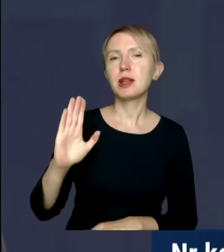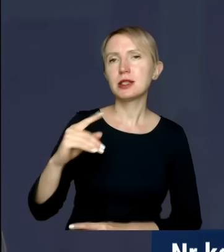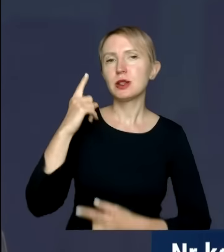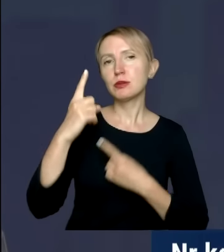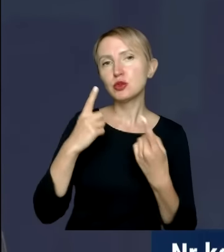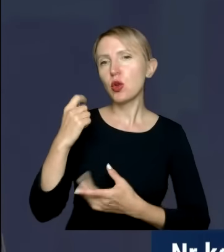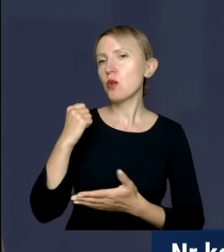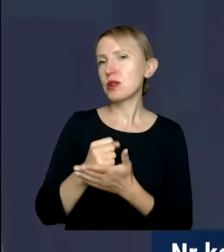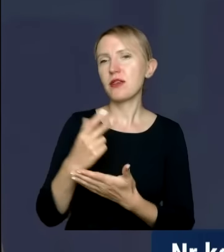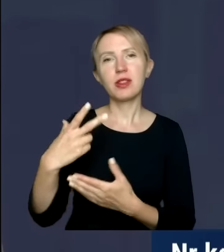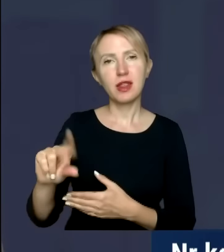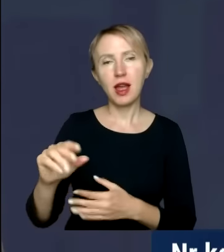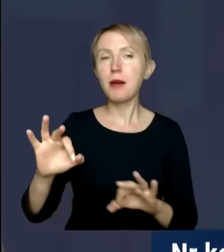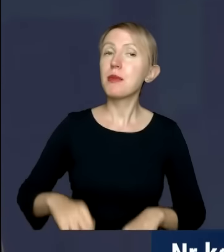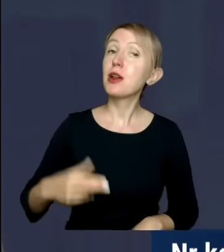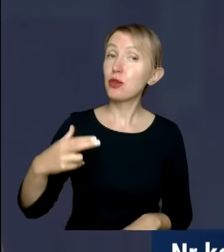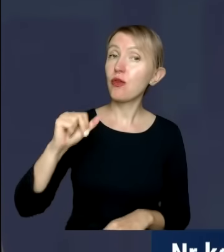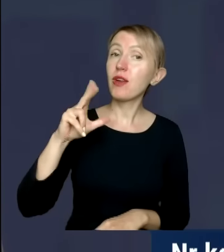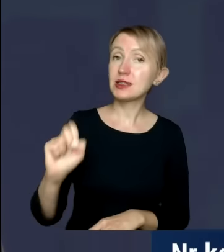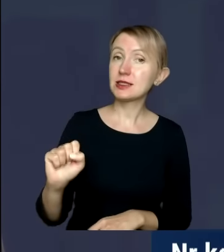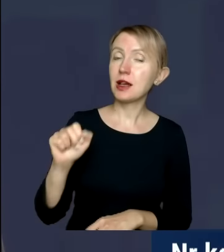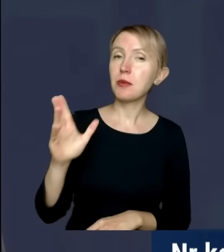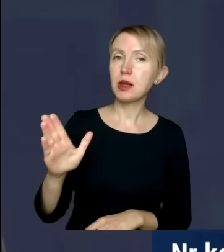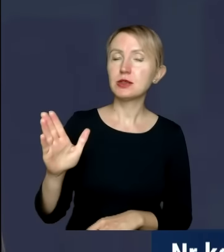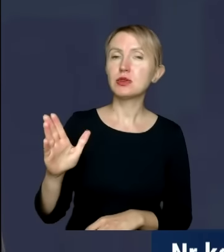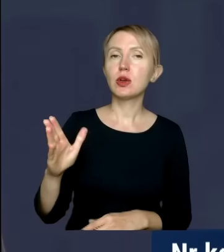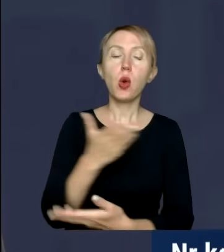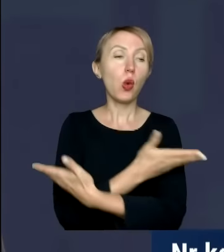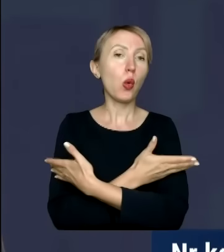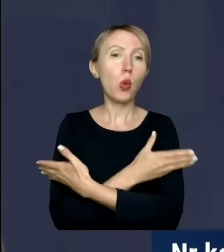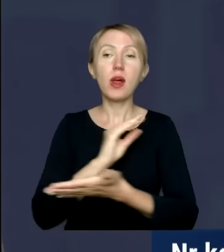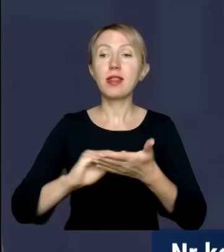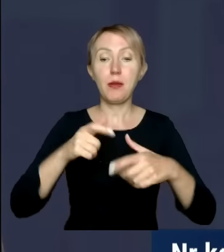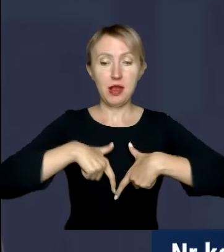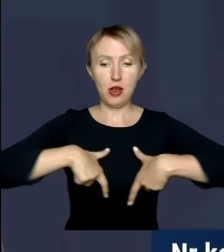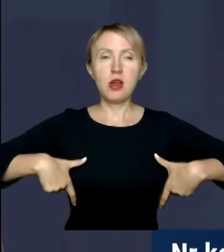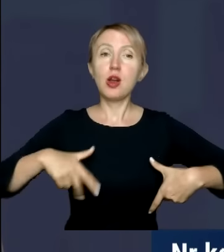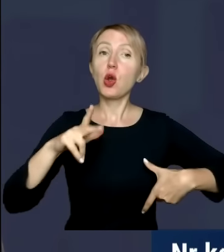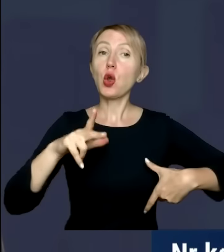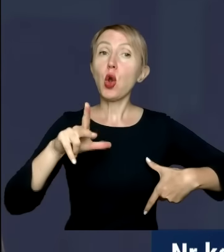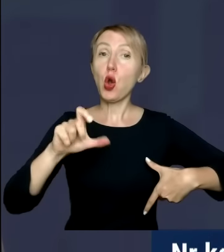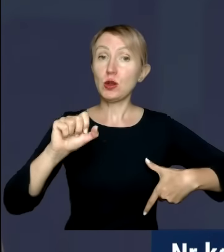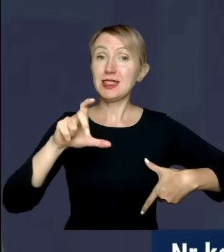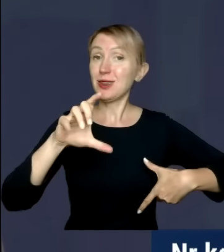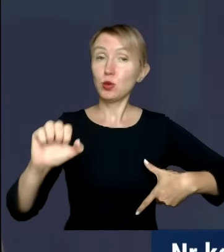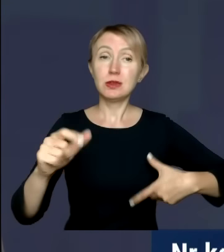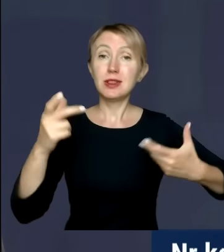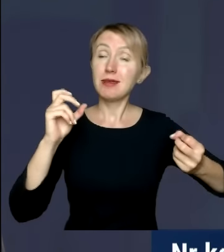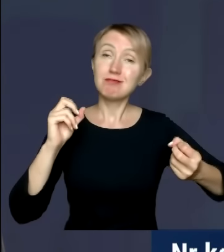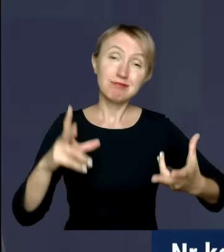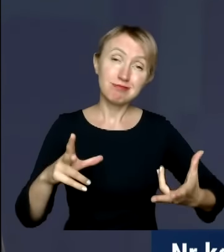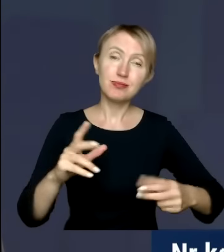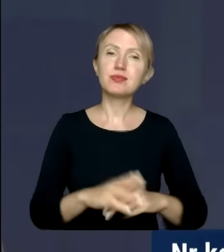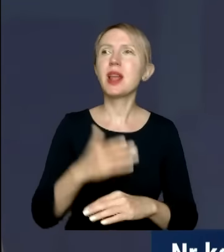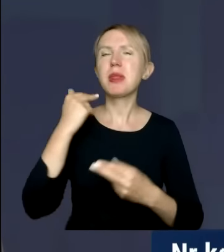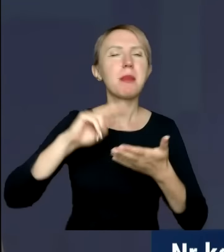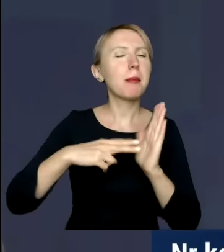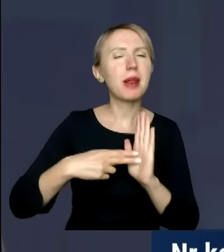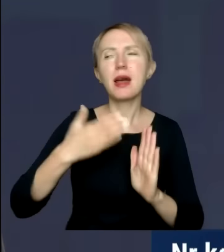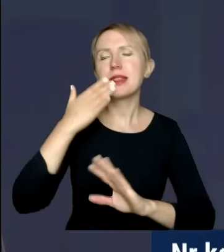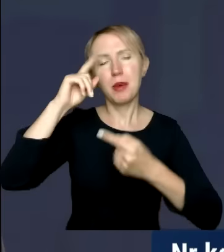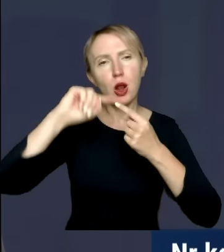prawie nie ale czy pani Nowacka będzie nosiła koszulka z napisem konstytucja tak Tam nie ma żadnego planu tam nie ma logiki tam nie ma